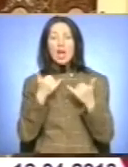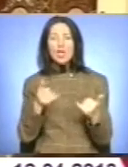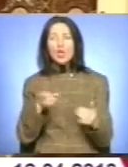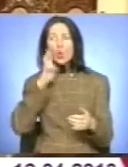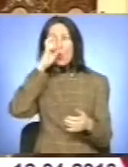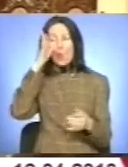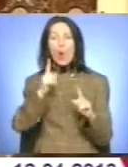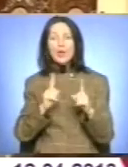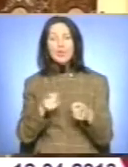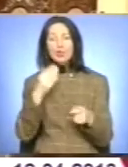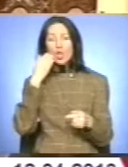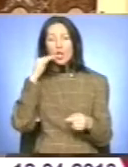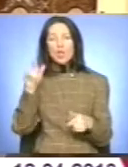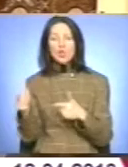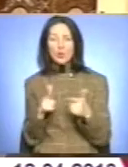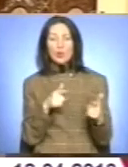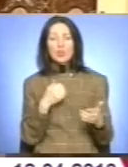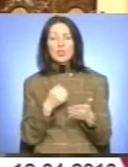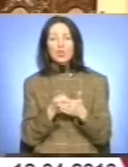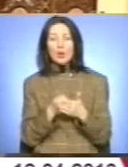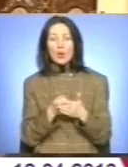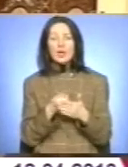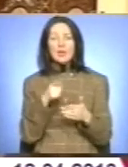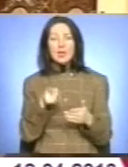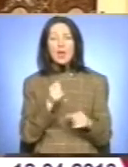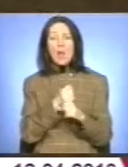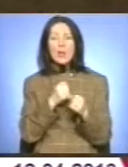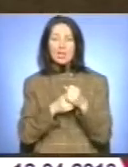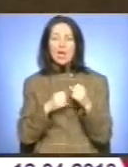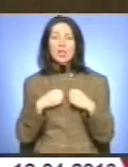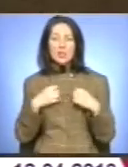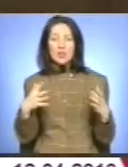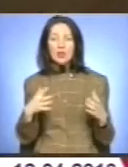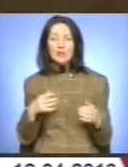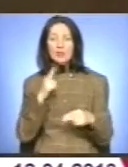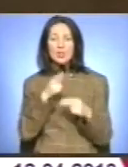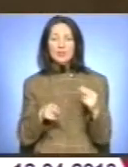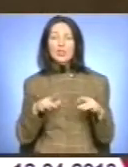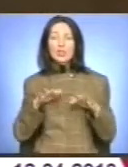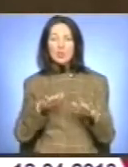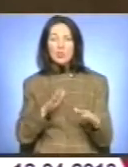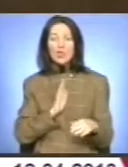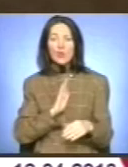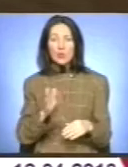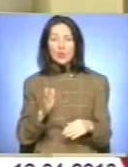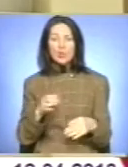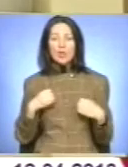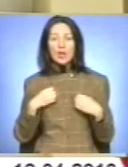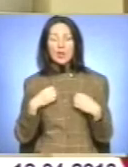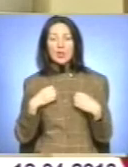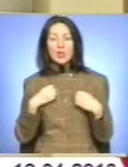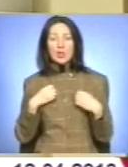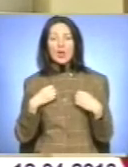дійсно найкраще приготуватися до тих пасхальних свят. На завершення місії відбудеться урочиста